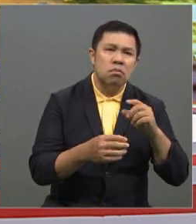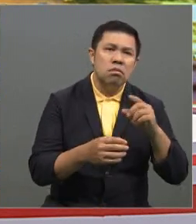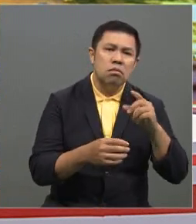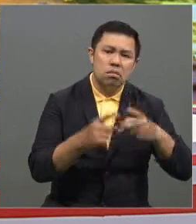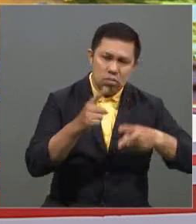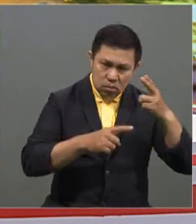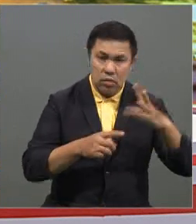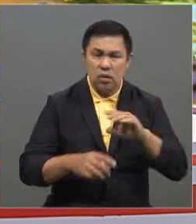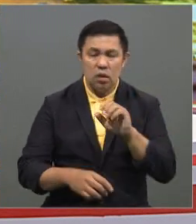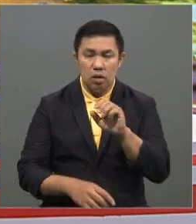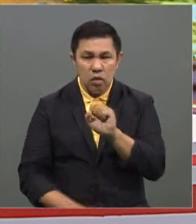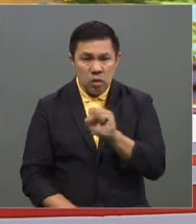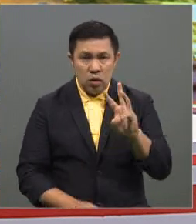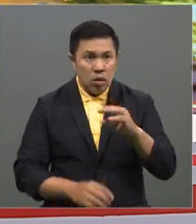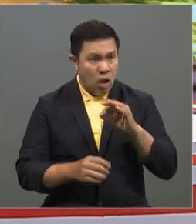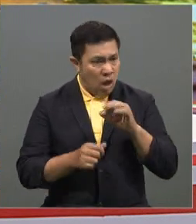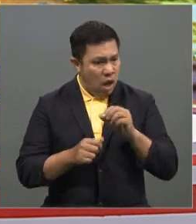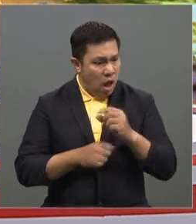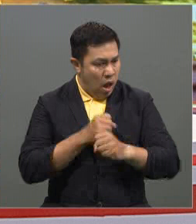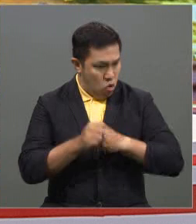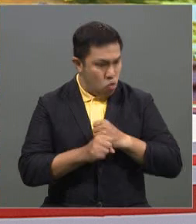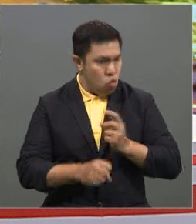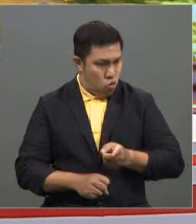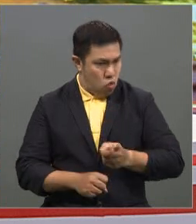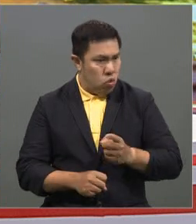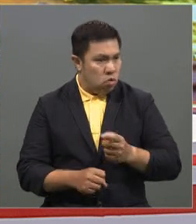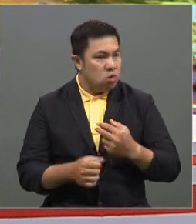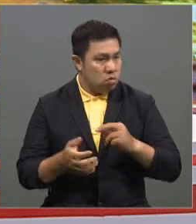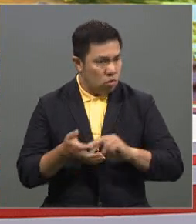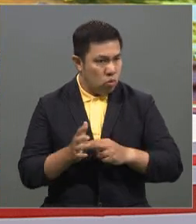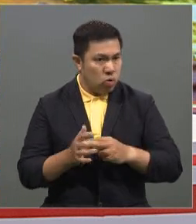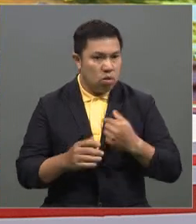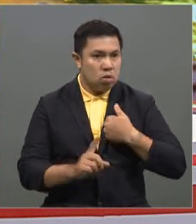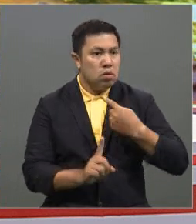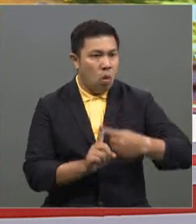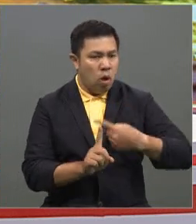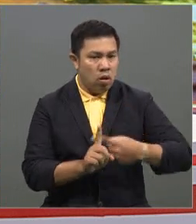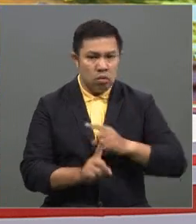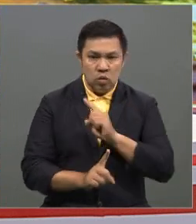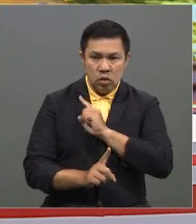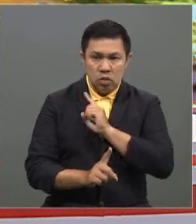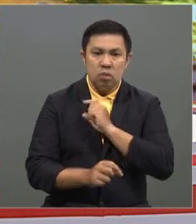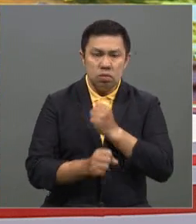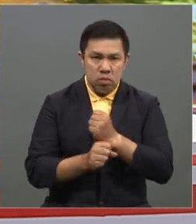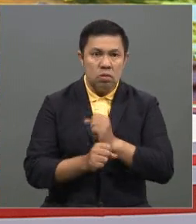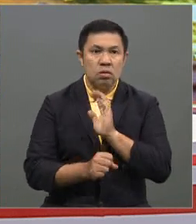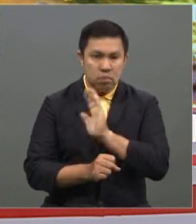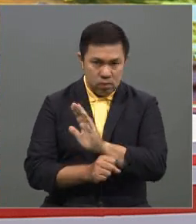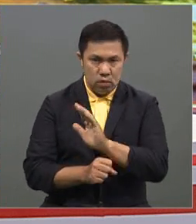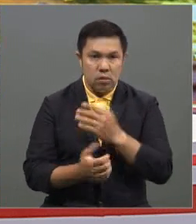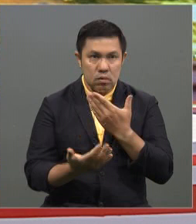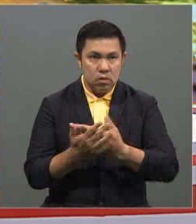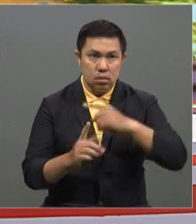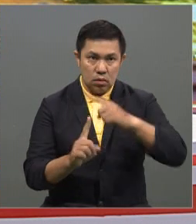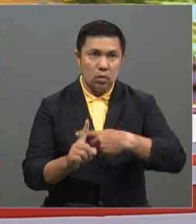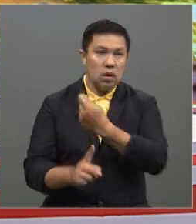ยังไม่หมดวาระเบอกว่าเป็นหน้าที่นะที่เขาต้องทำหน้าที่เยังรักษาการอยู่ใช่แล้วเต้องทำหน้าที่กันต่อเพราะว่าเยังได้เงิน